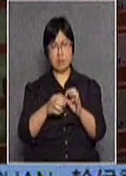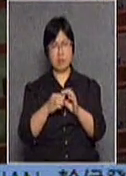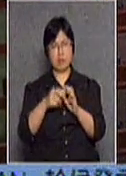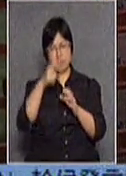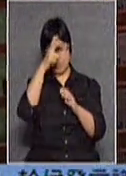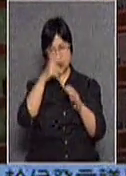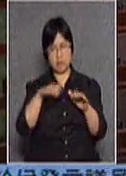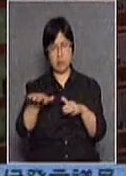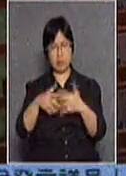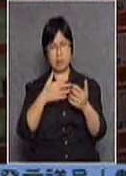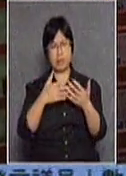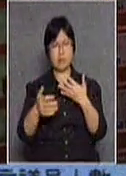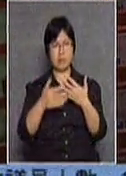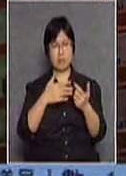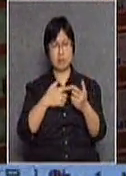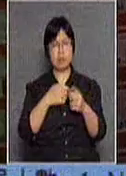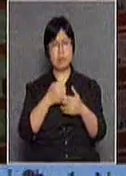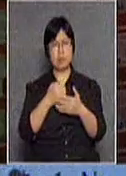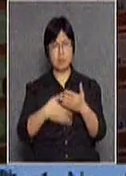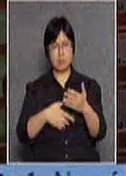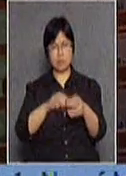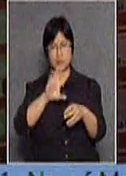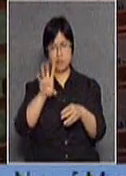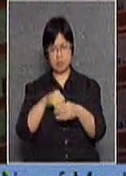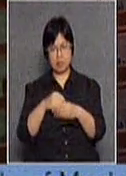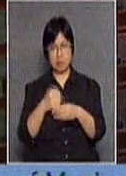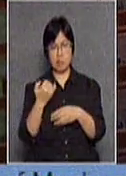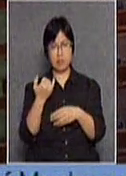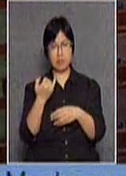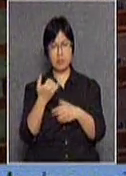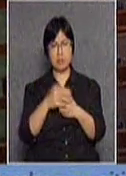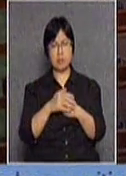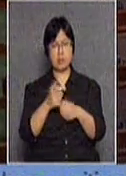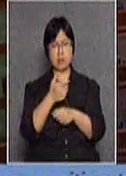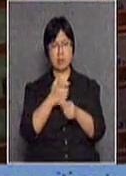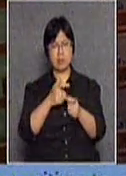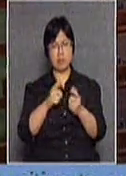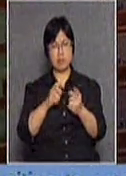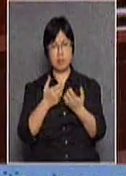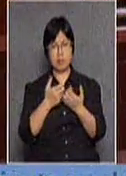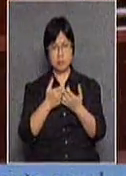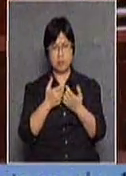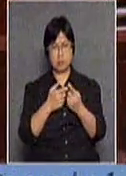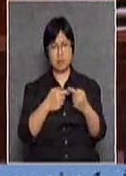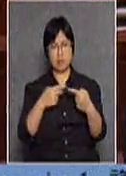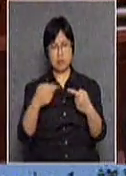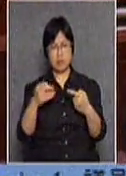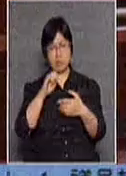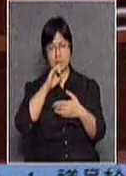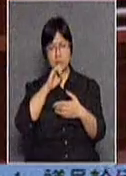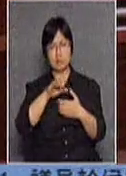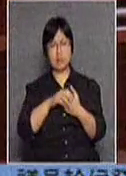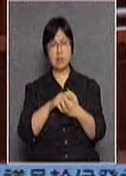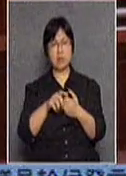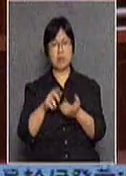處呢一個嘅總目是否納入喺呢一個嘅財政預算嘅三讀當中咧，係簡單發言。主席，我